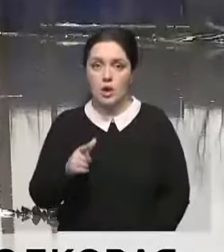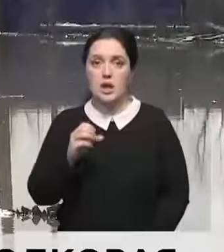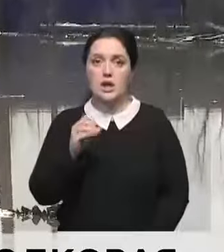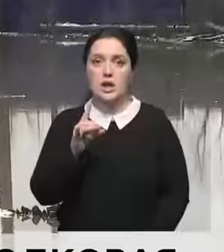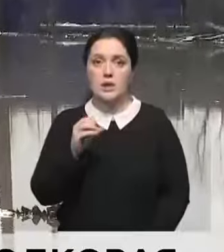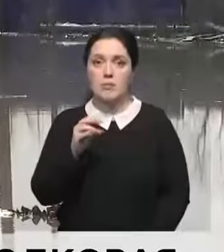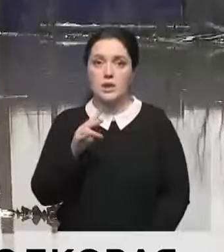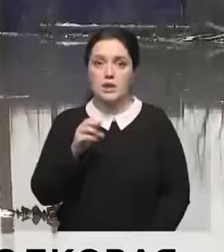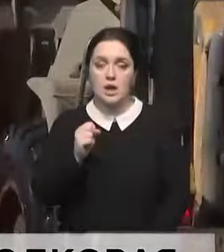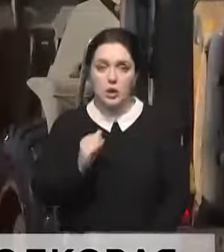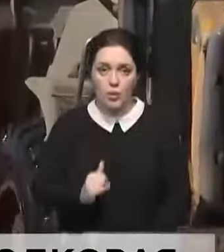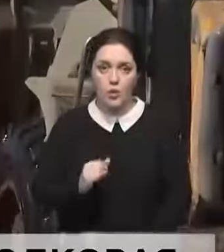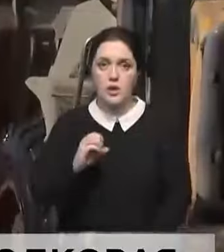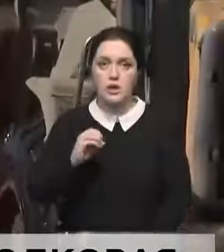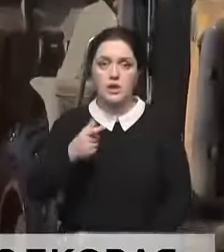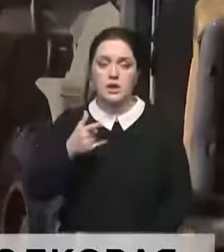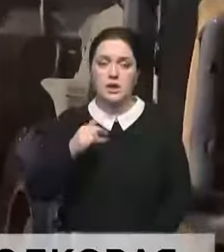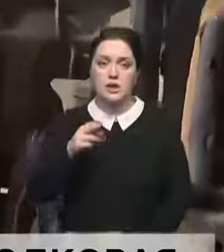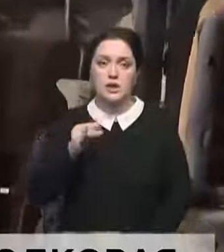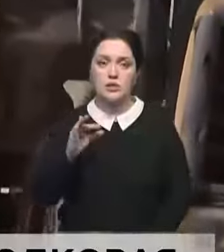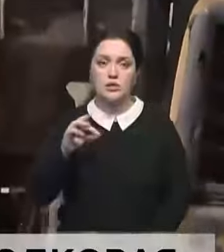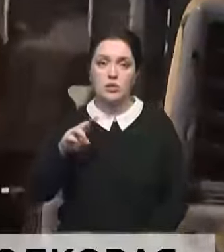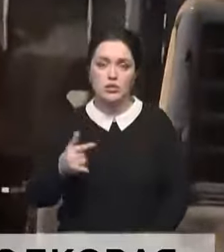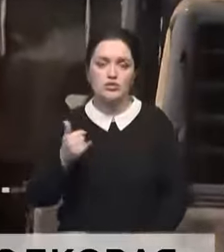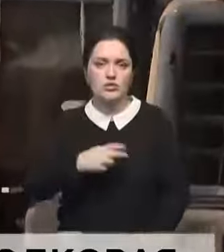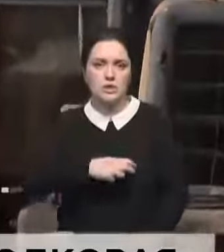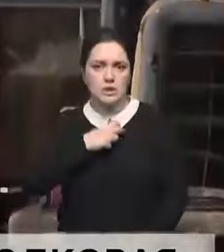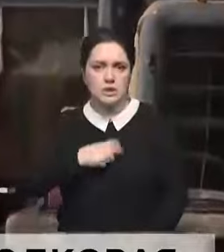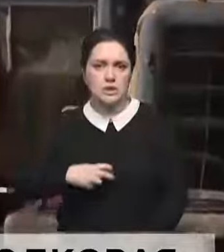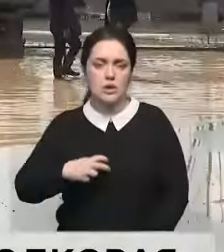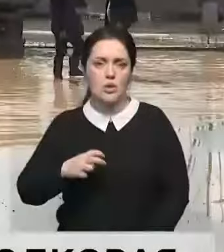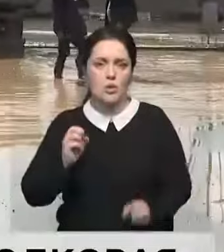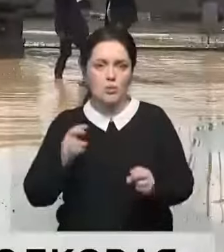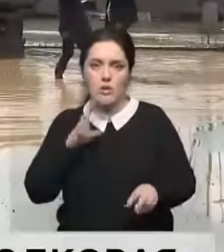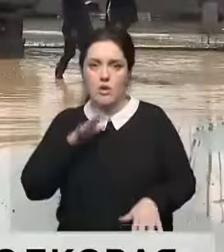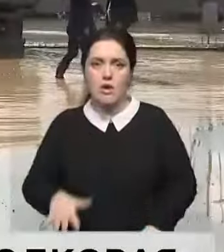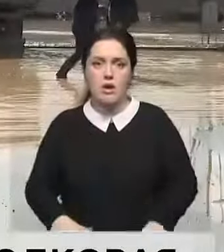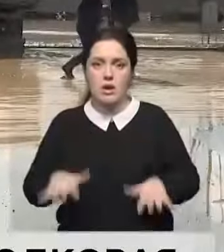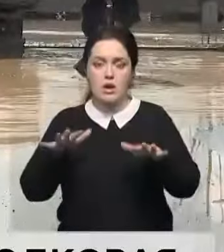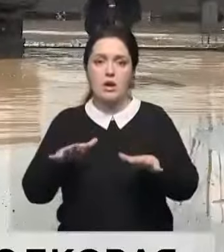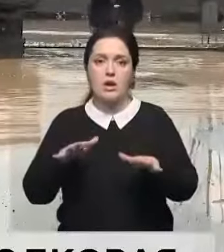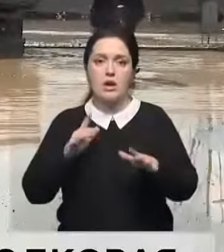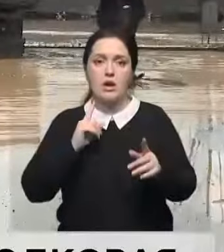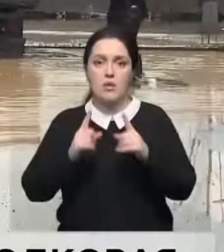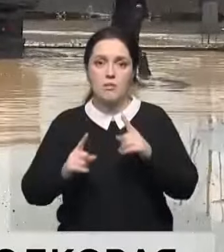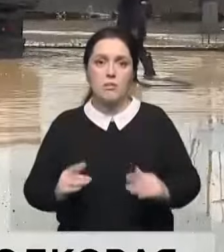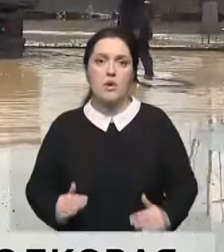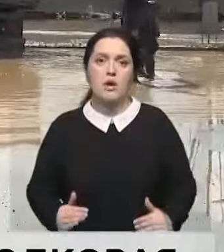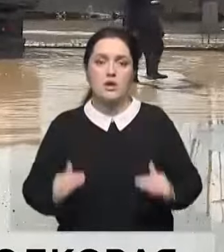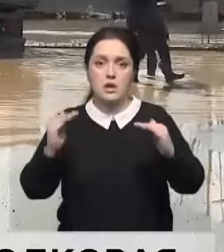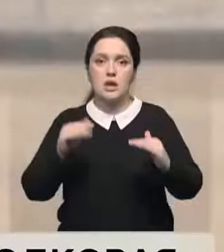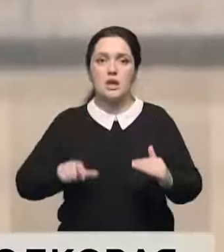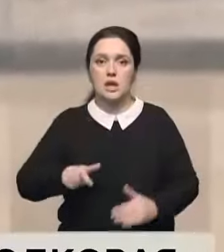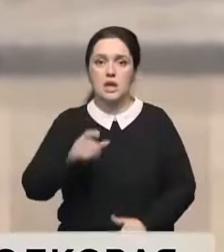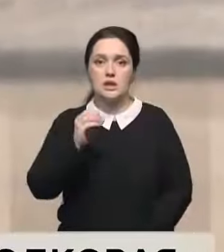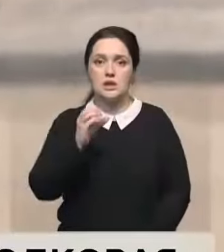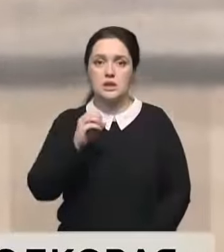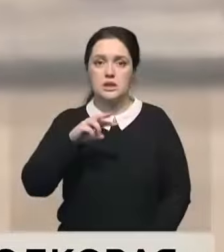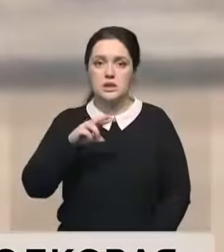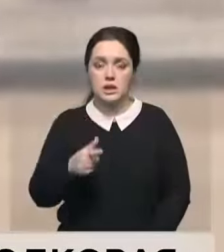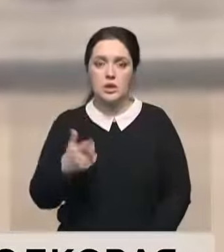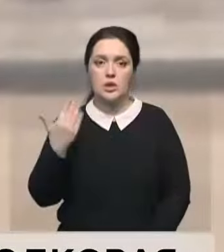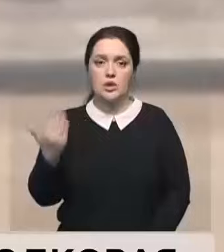и Егендыпольском. Сохраняются риски угрозы подтопления населения пунктов при движении и подъеме уровня талых вод на реке